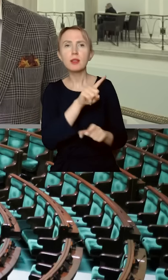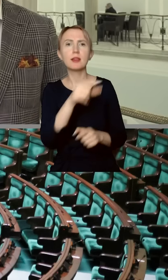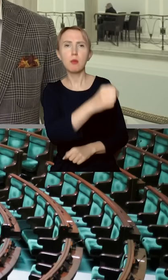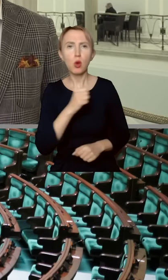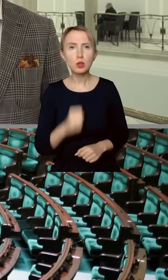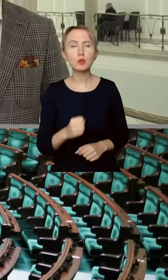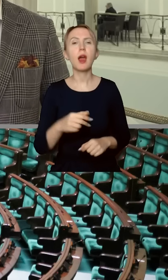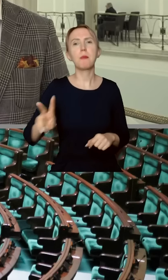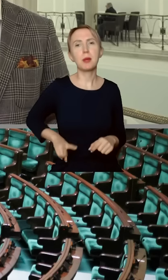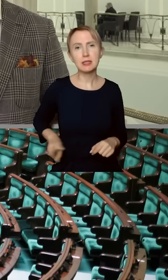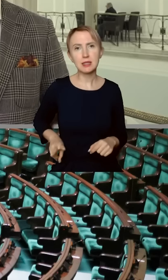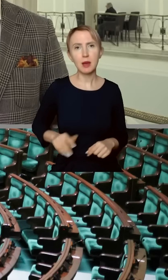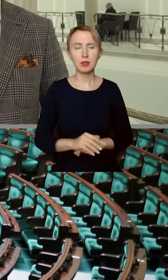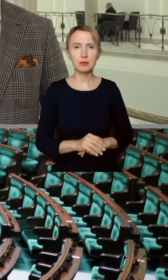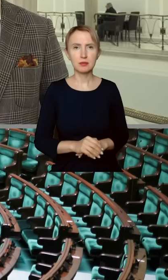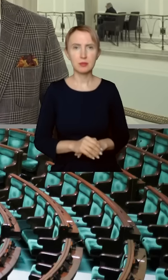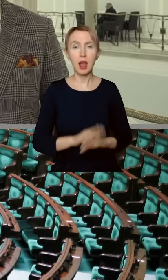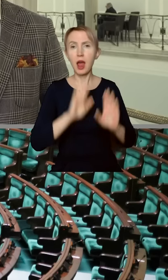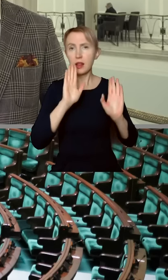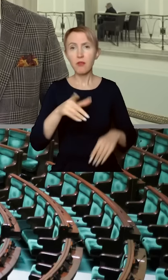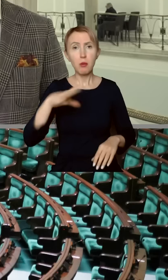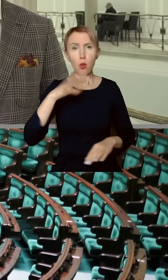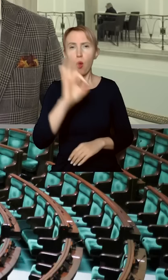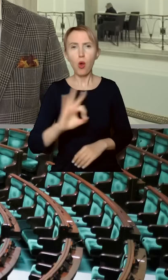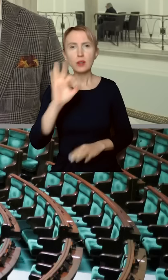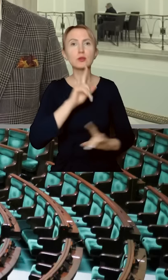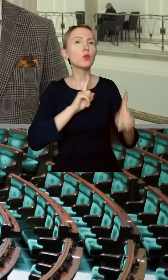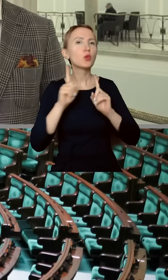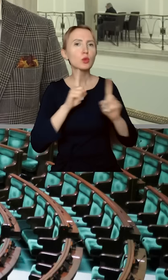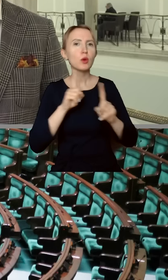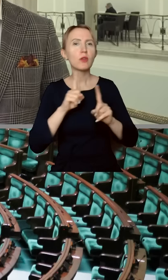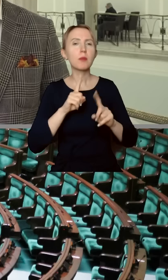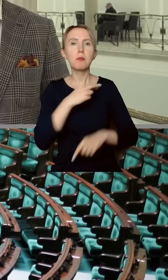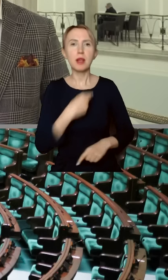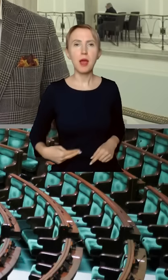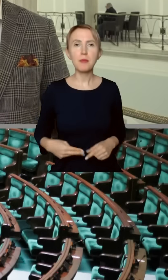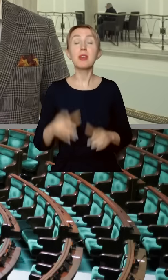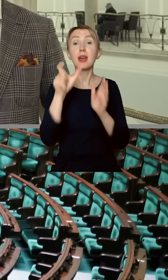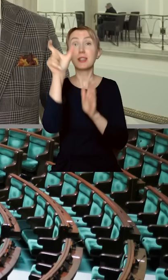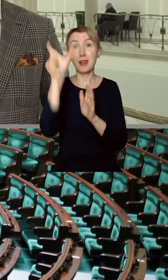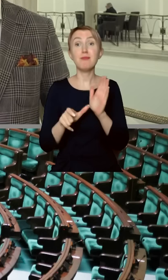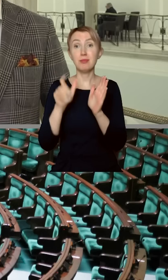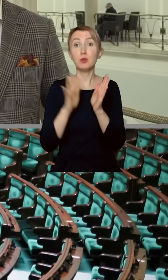z ministrami. Nawet miałeś okazję rozmawiać z premierem Donaldem Tuskiem.